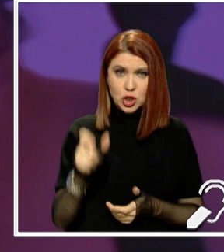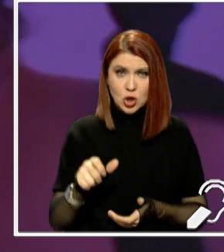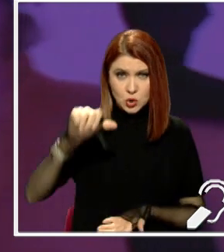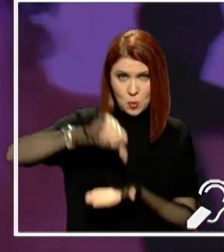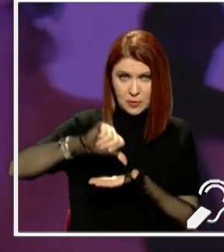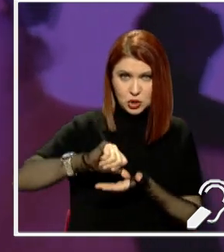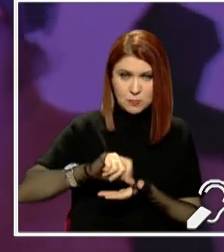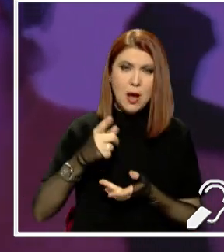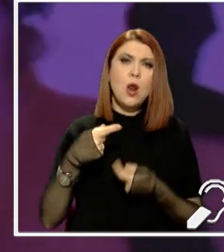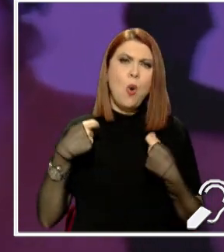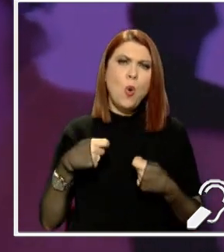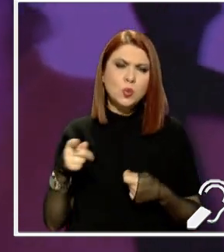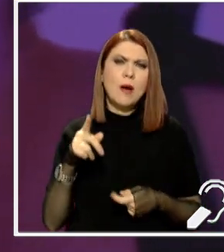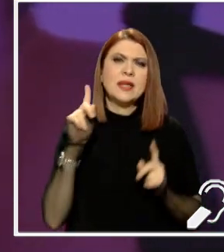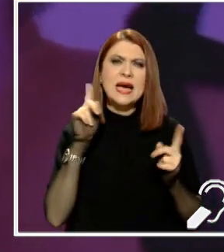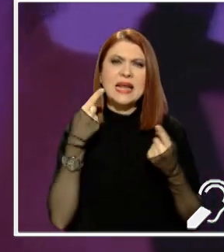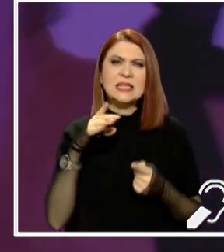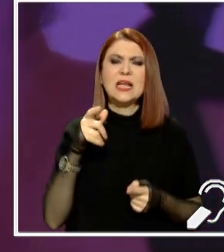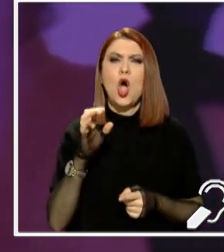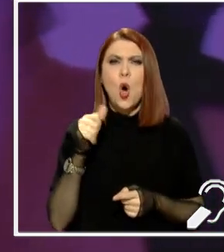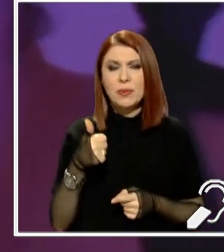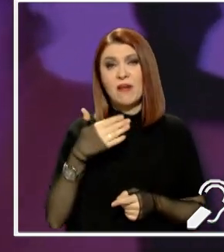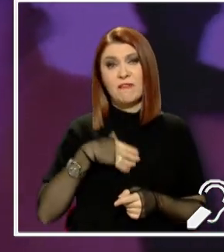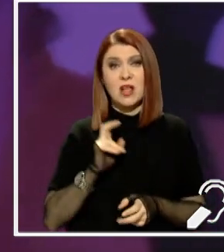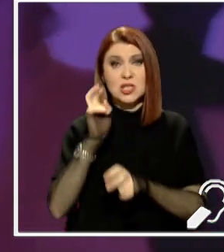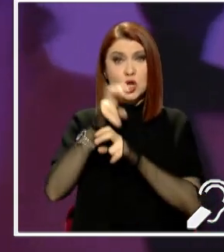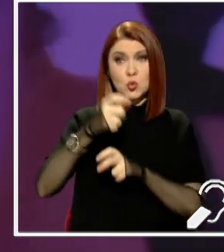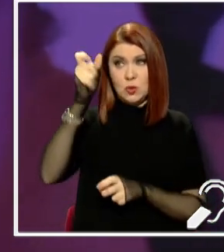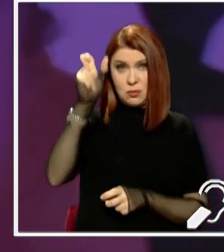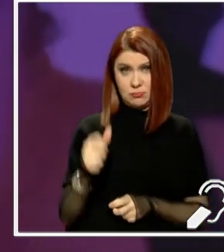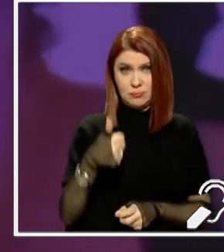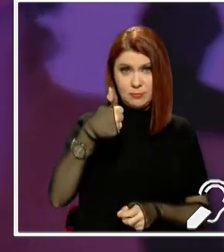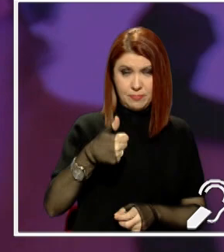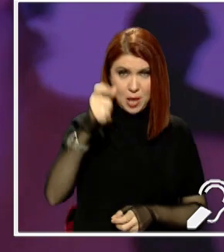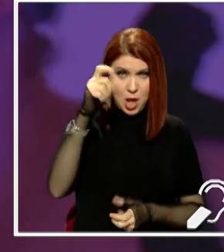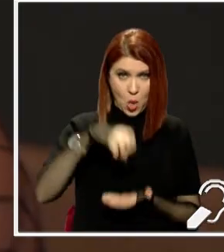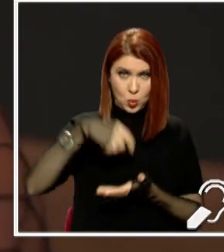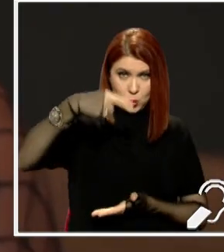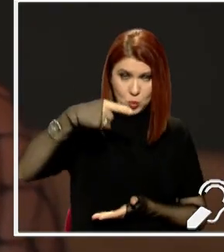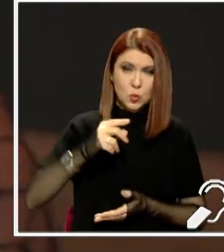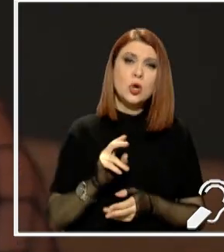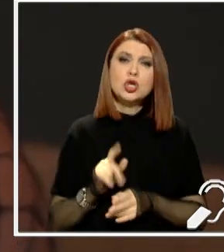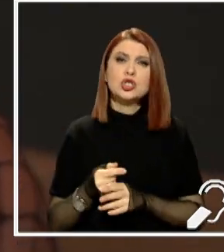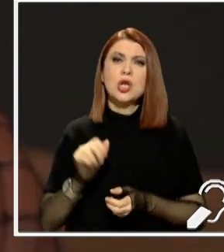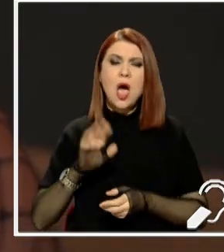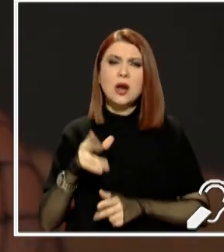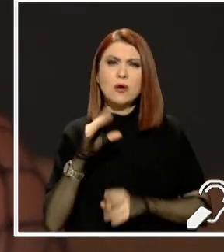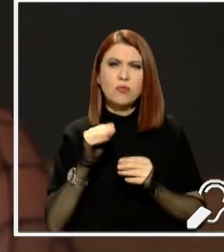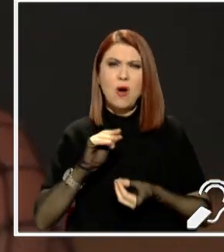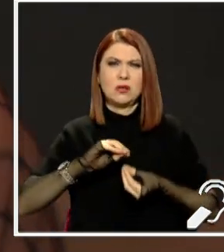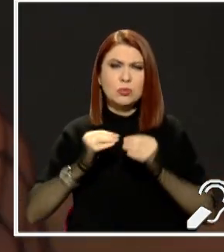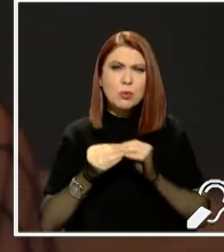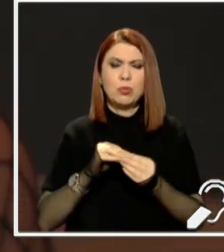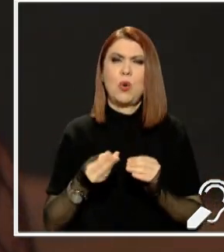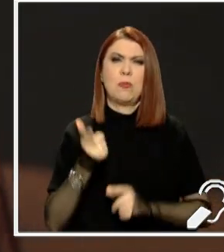Carmen, care este coristă la operă și își dorește să fie solistă. Și în drumul ei și în devenirea ei de a fi solistă, se confruntă foarte mult cu